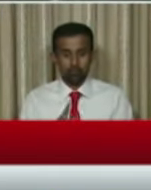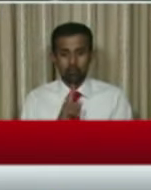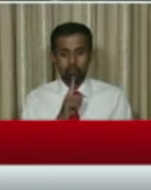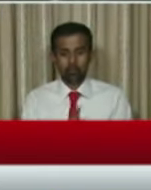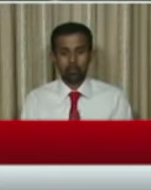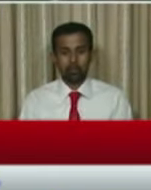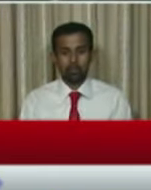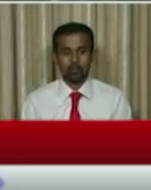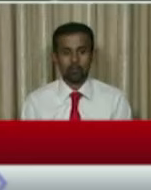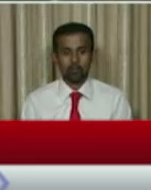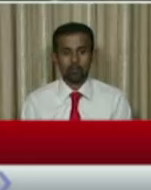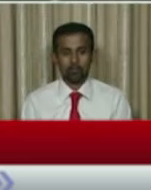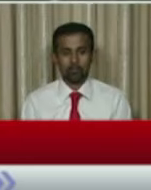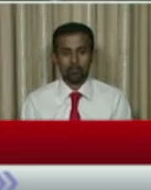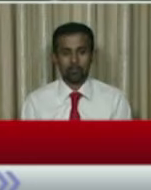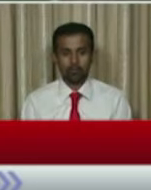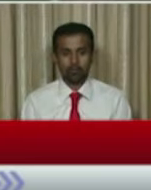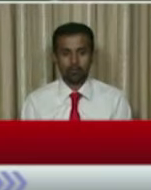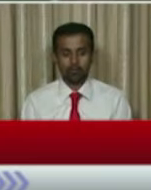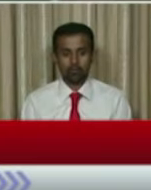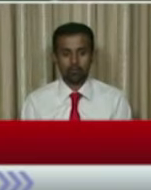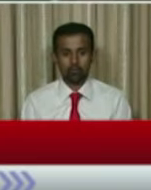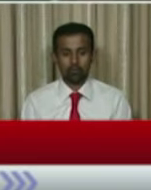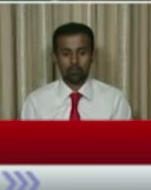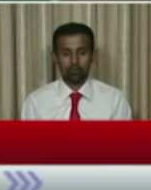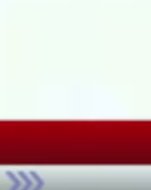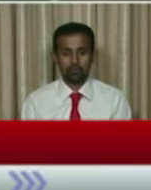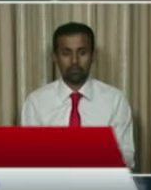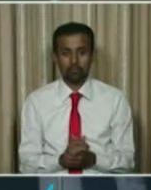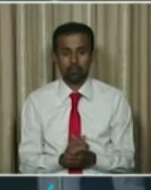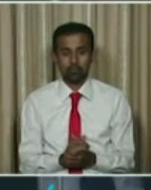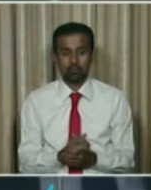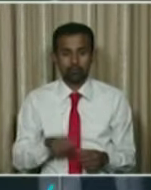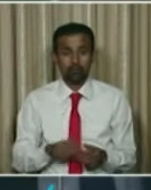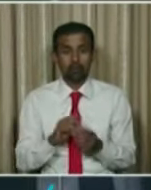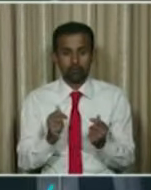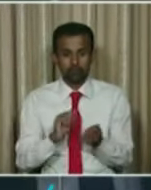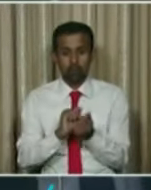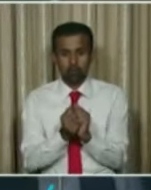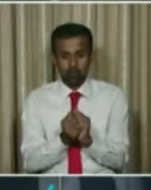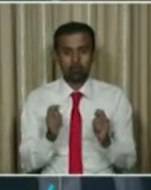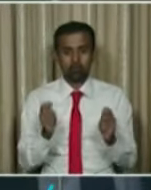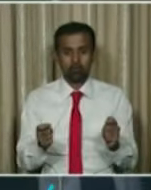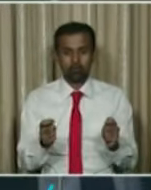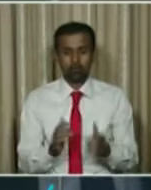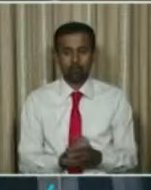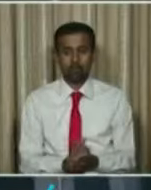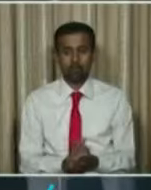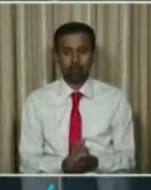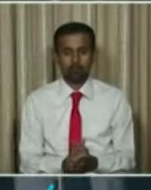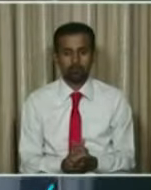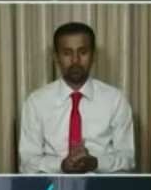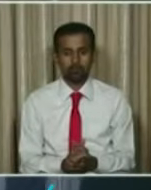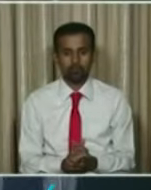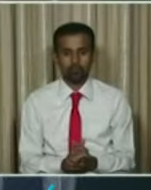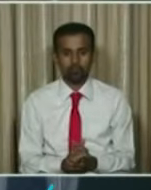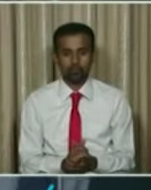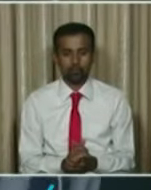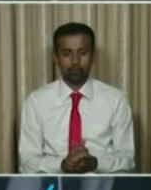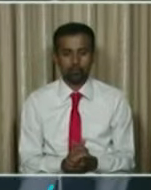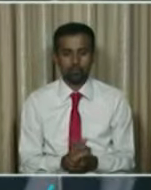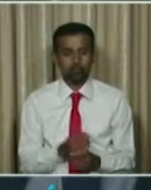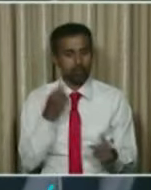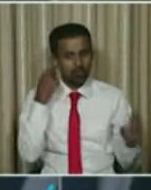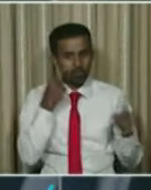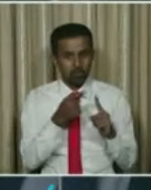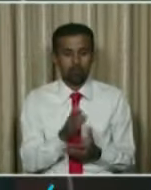හැටියට තීන්දුව කරා මේක කල් දාන්න ඒ අතරතුර වහාම සංශෝධනය පාර්ලිමේන්තුවට ගිහින් so I give you the assurance what you are requested